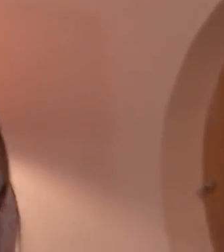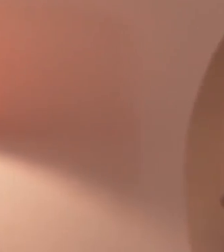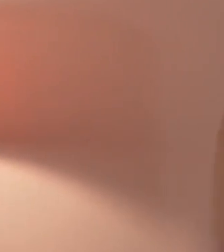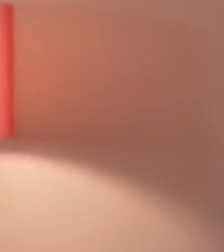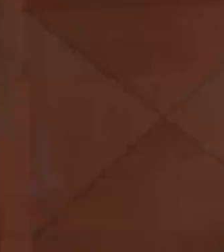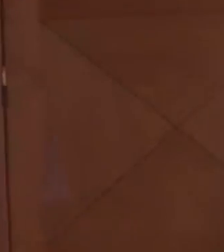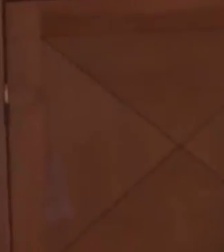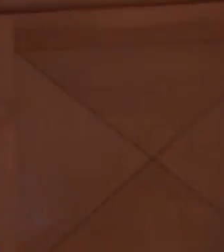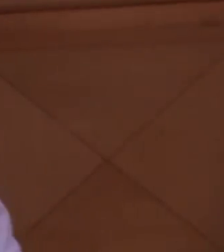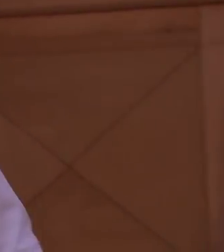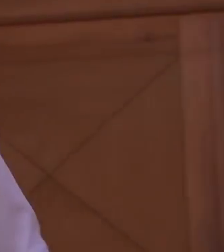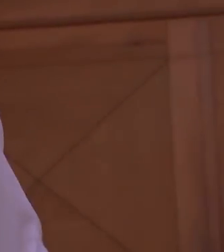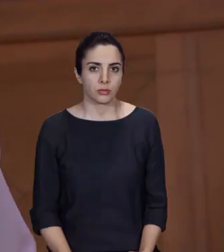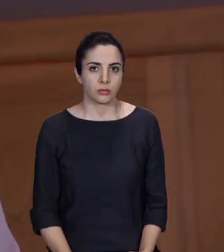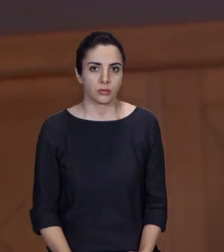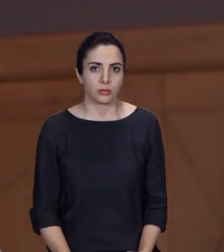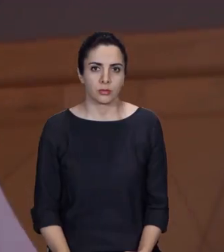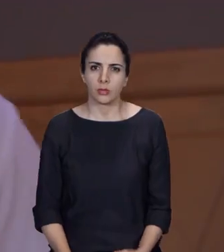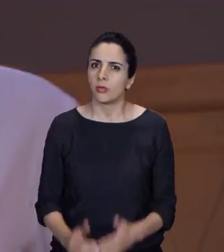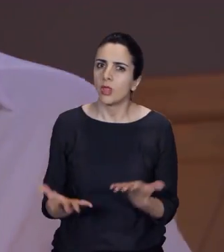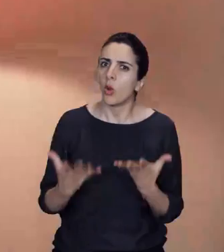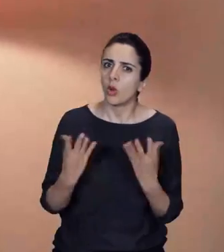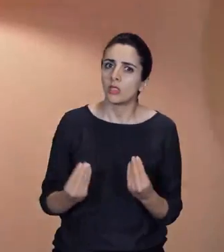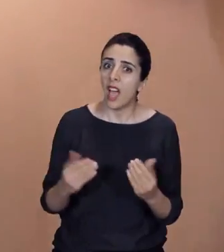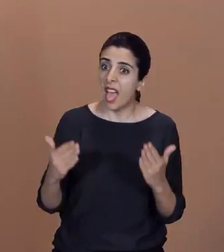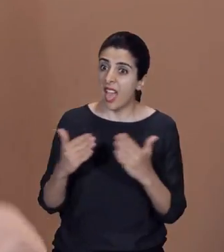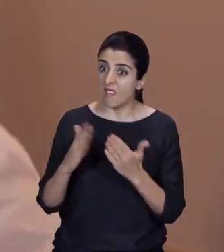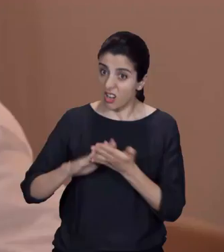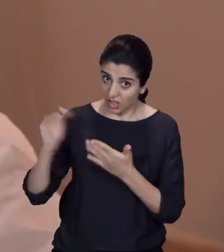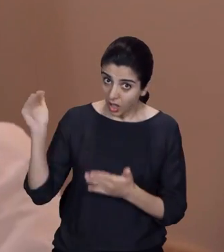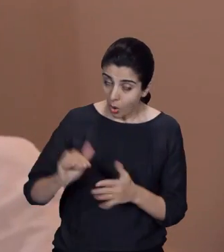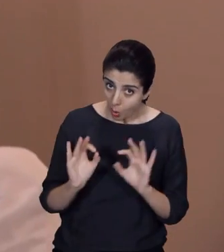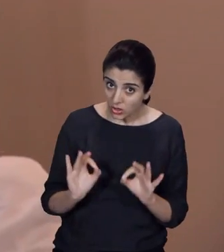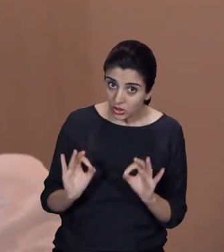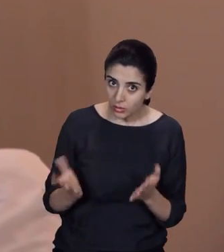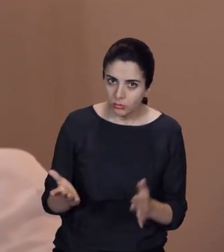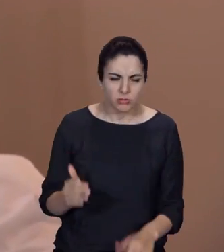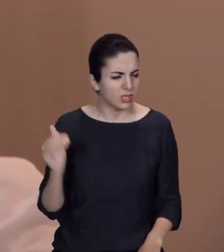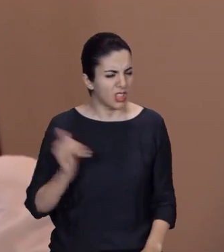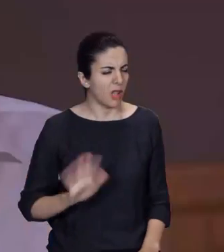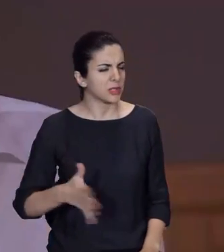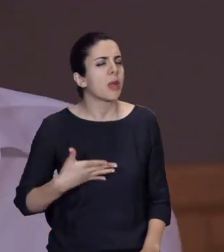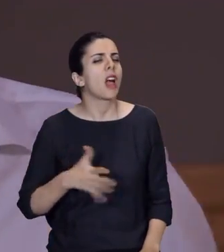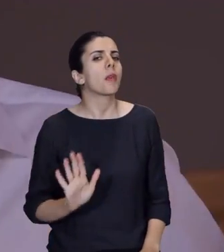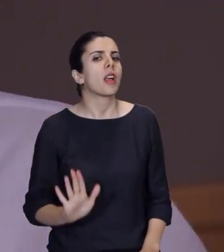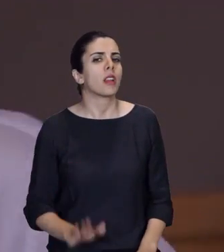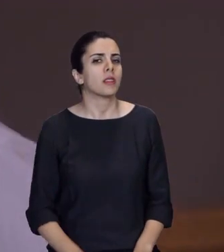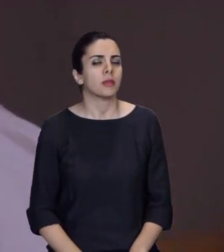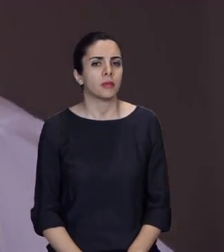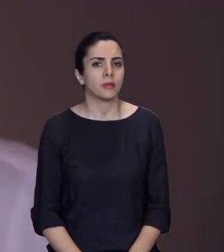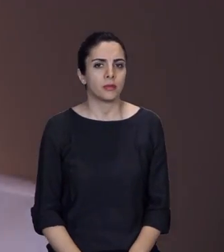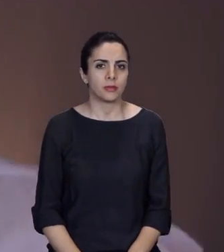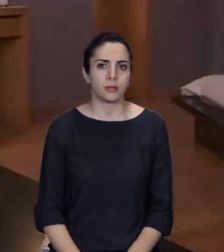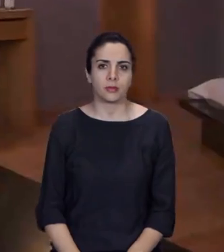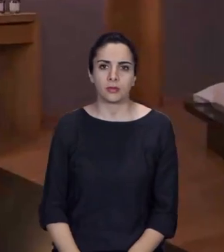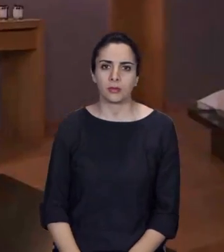ilgilenmeden yastığı koltuğa bıraktı, battaniyesini açıyor. Nasıl yani? Şimdi bir de bu eve arkadaşın mı gelecek? Gelmeyecek, merak etme. Zehra